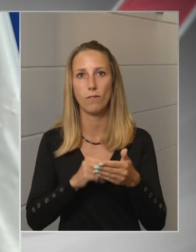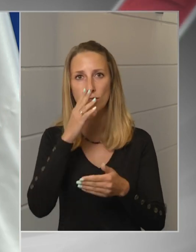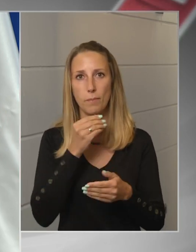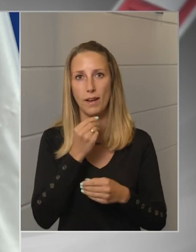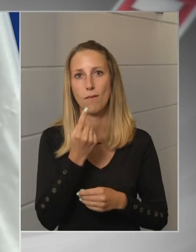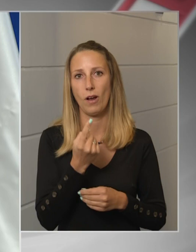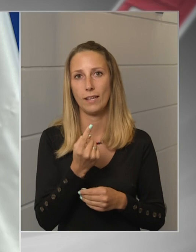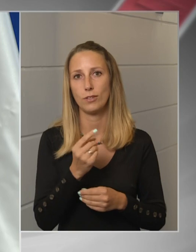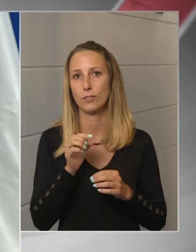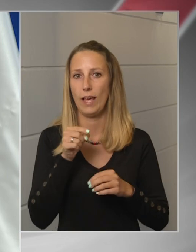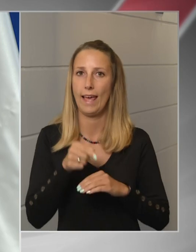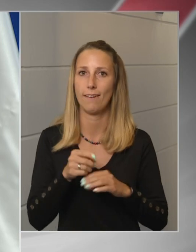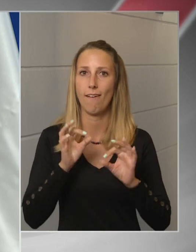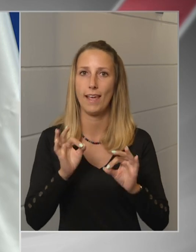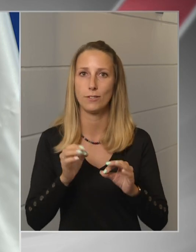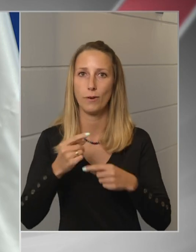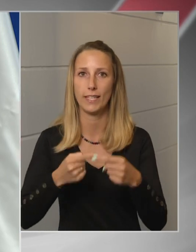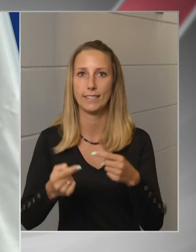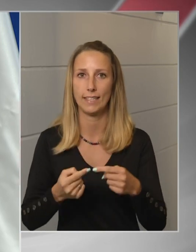magától is erre a helyes következtésre jut.